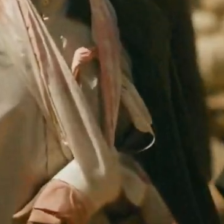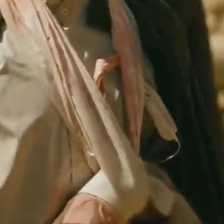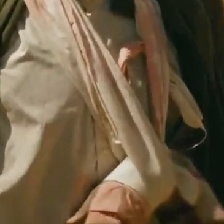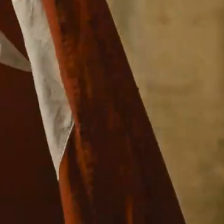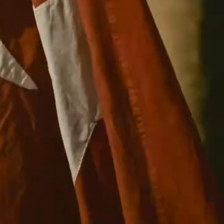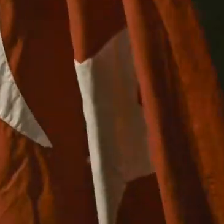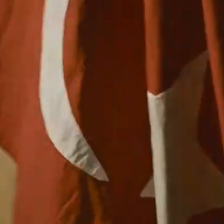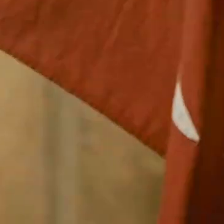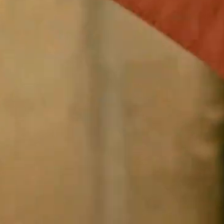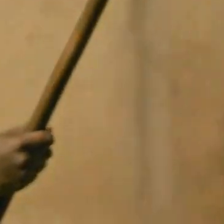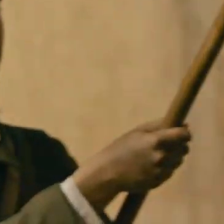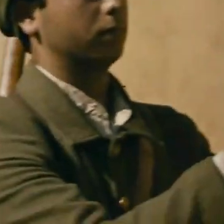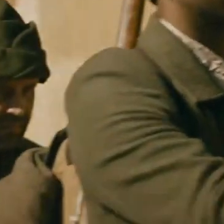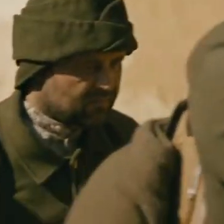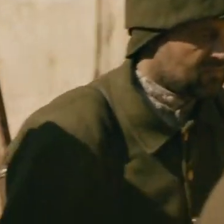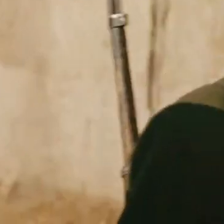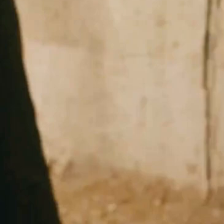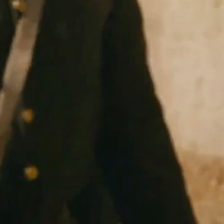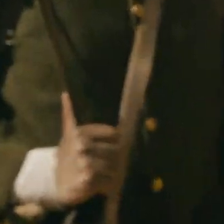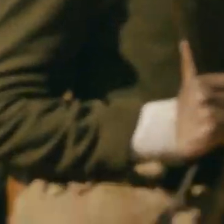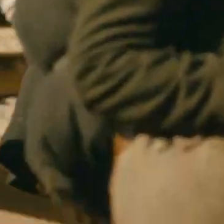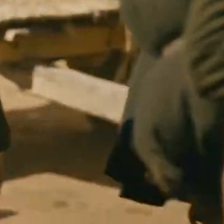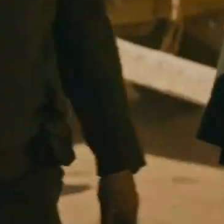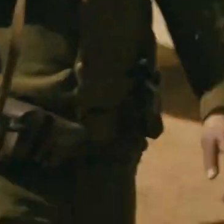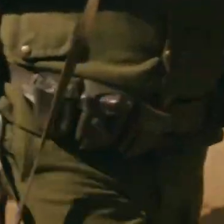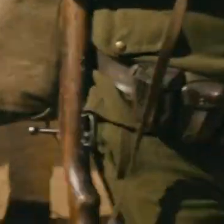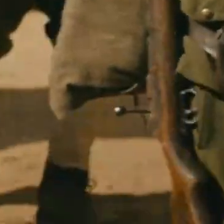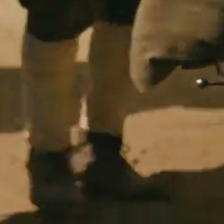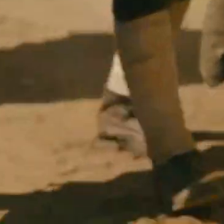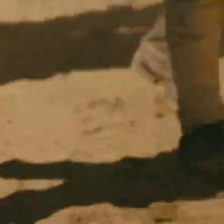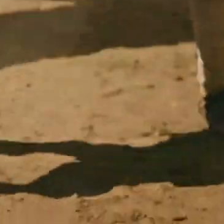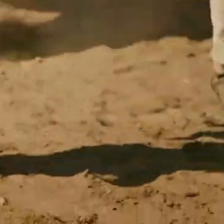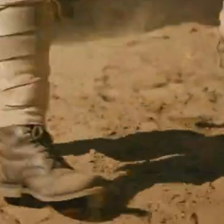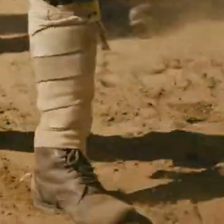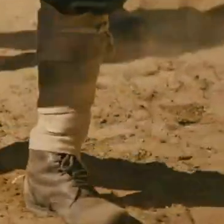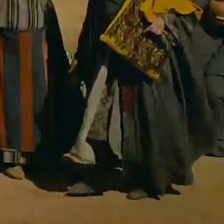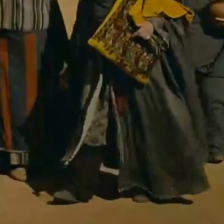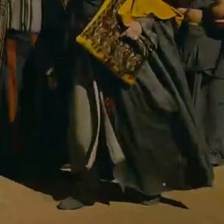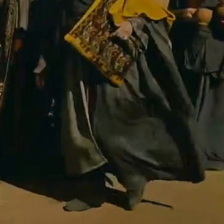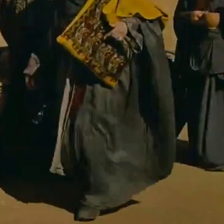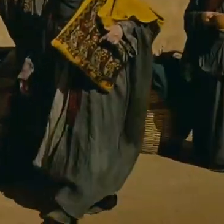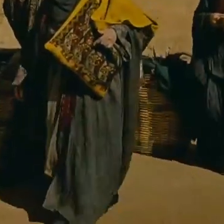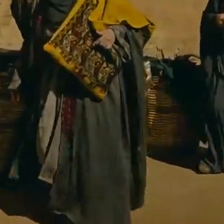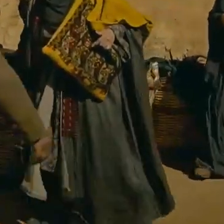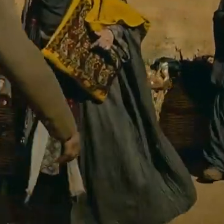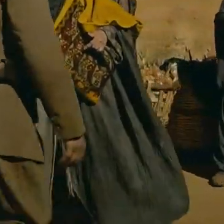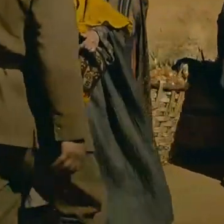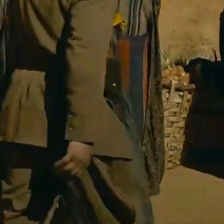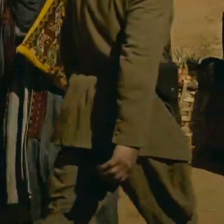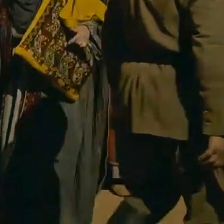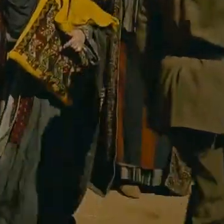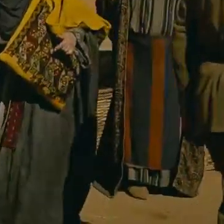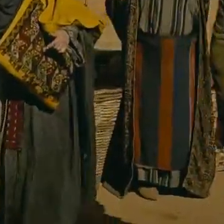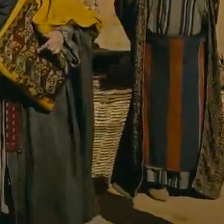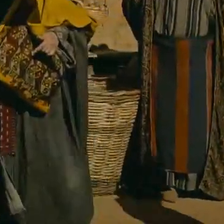Bıyıksız sakalsız genç esmer bir asker elinde büyük bir Türk bayrağıyla en önde. Omzunda